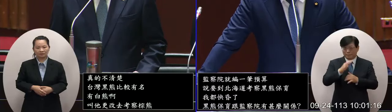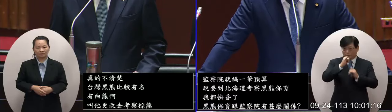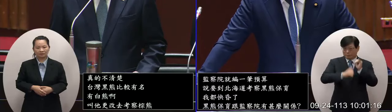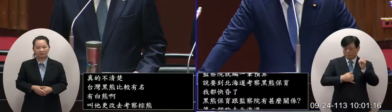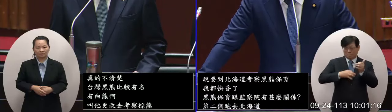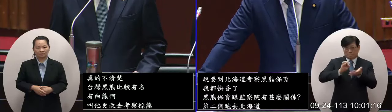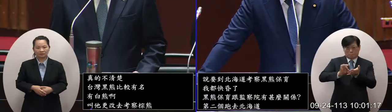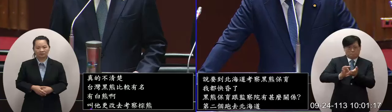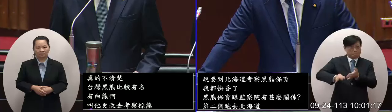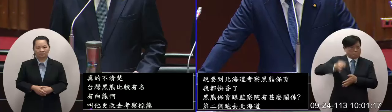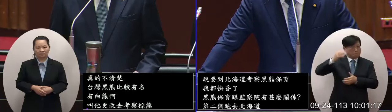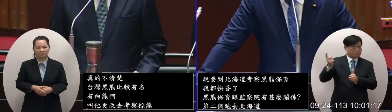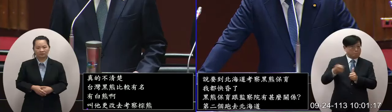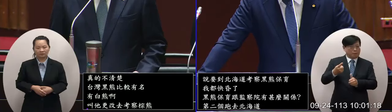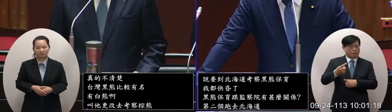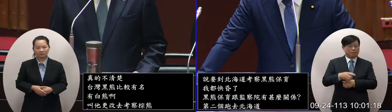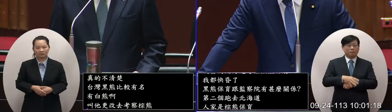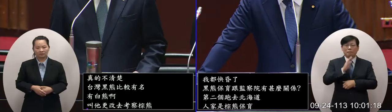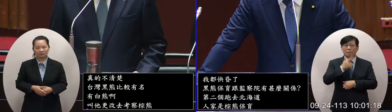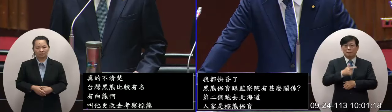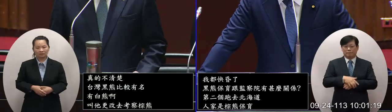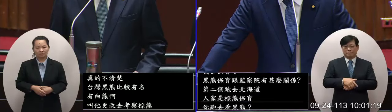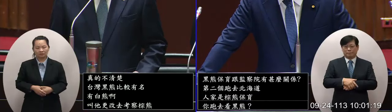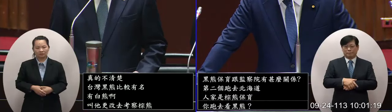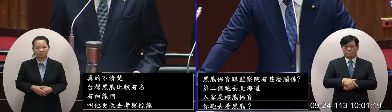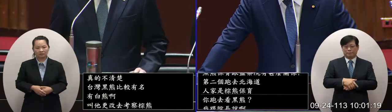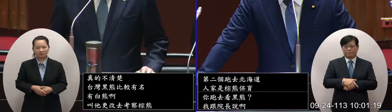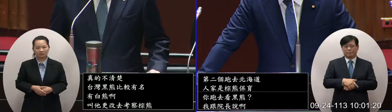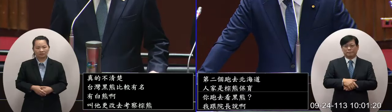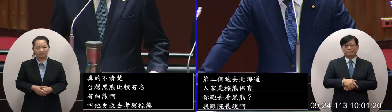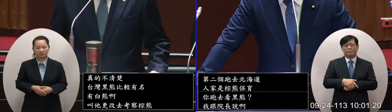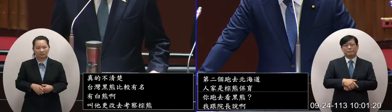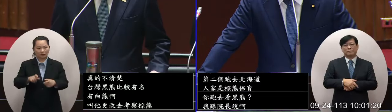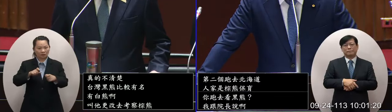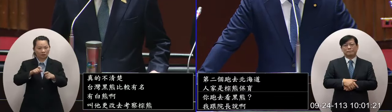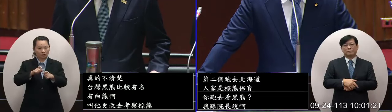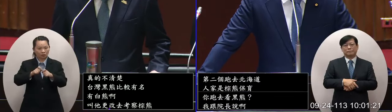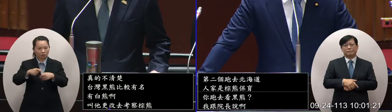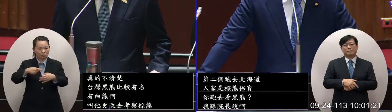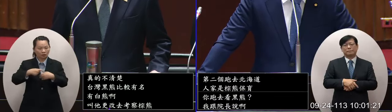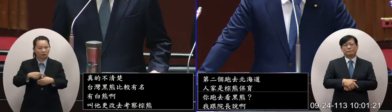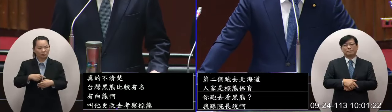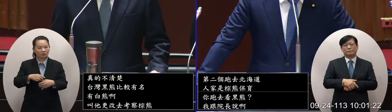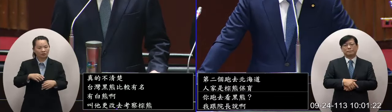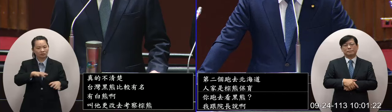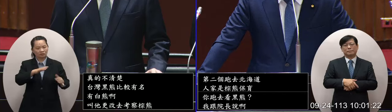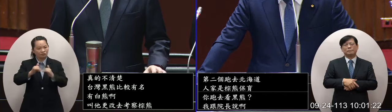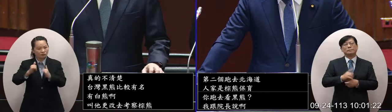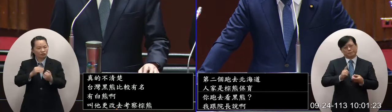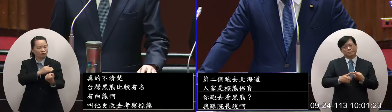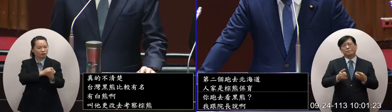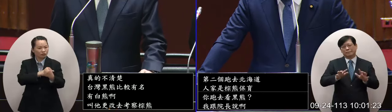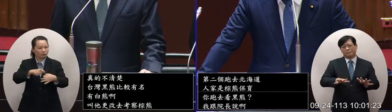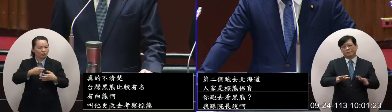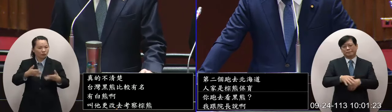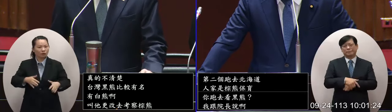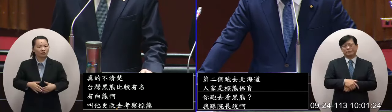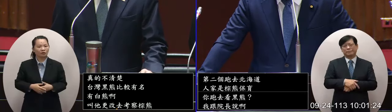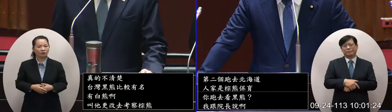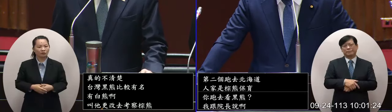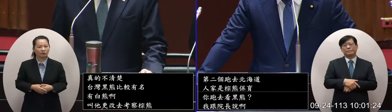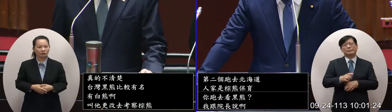新高吧？是吧？ 因为我们的税入，国人非常努力。税入 我觉得今天我